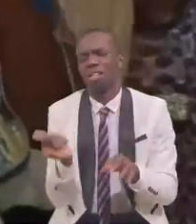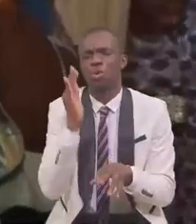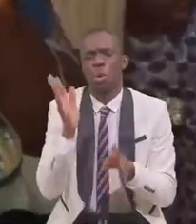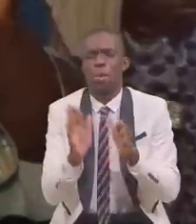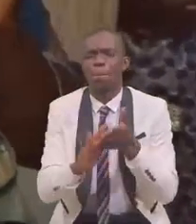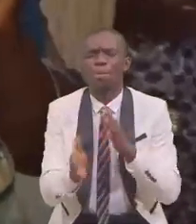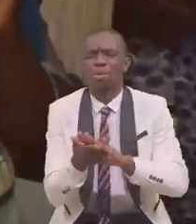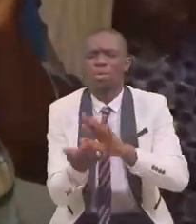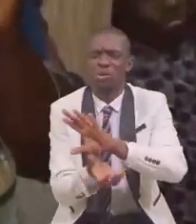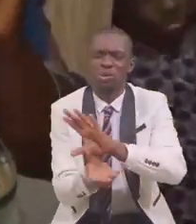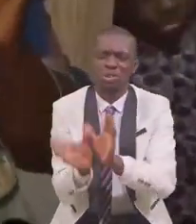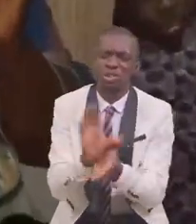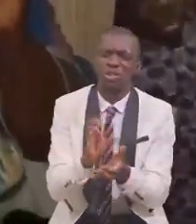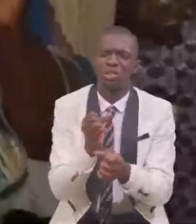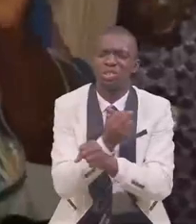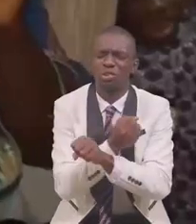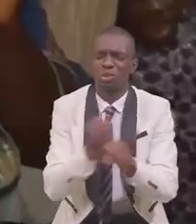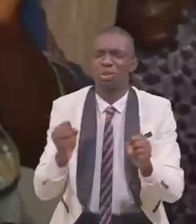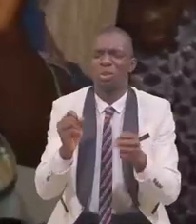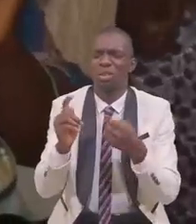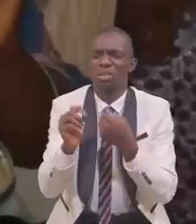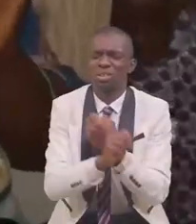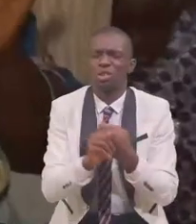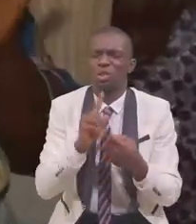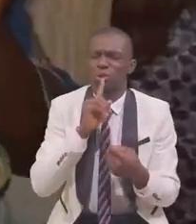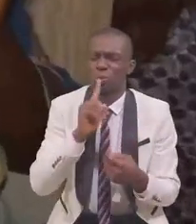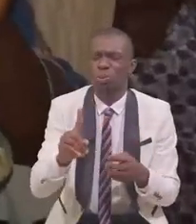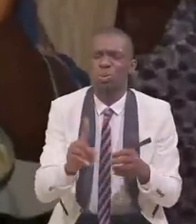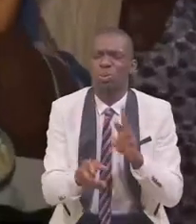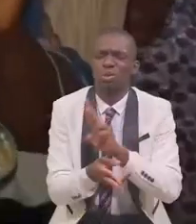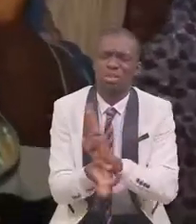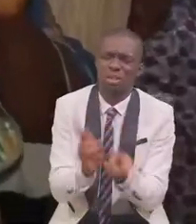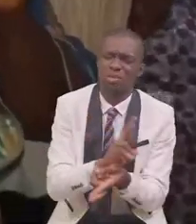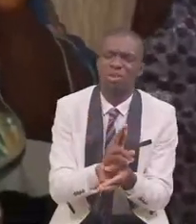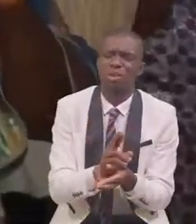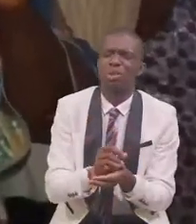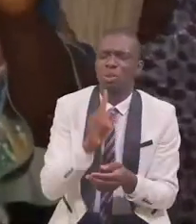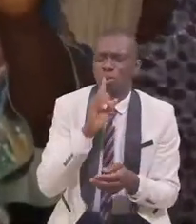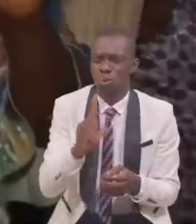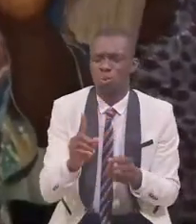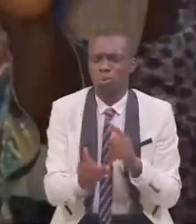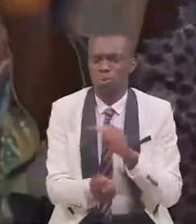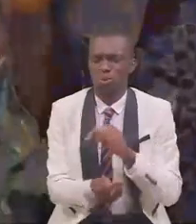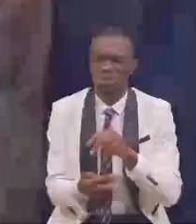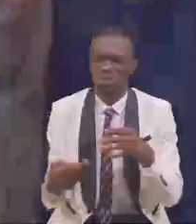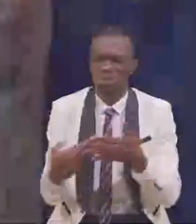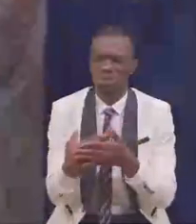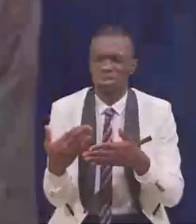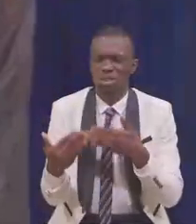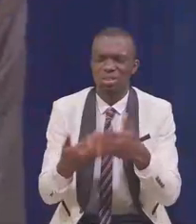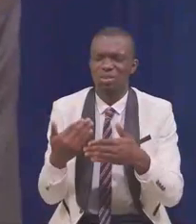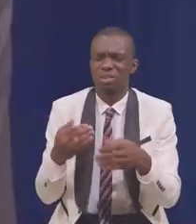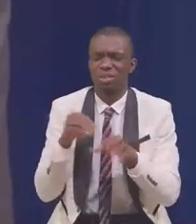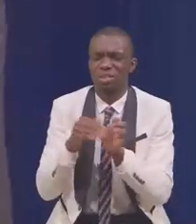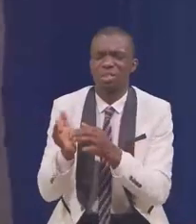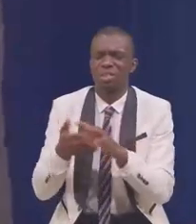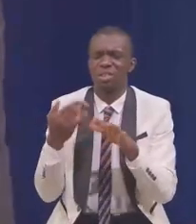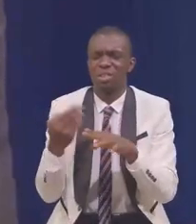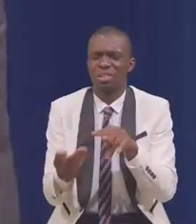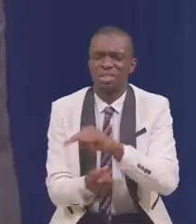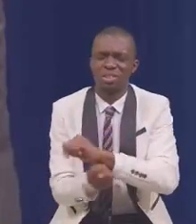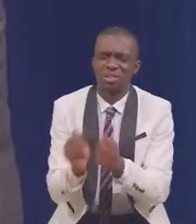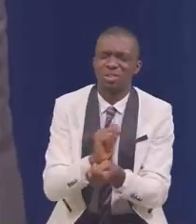mêmes. Donne-leur de véritables saluts, la vraie régénération et le changement dans leur vie au nom de Jésus.